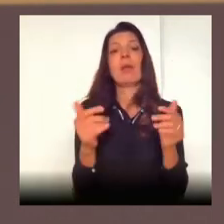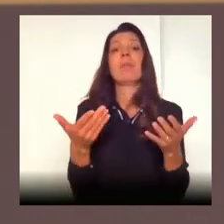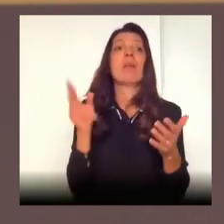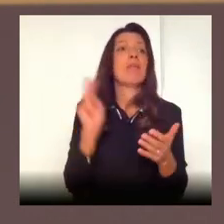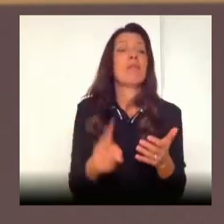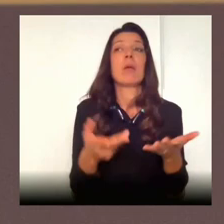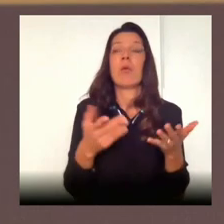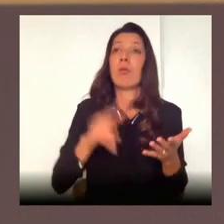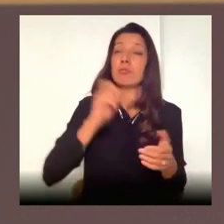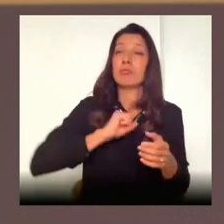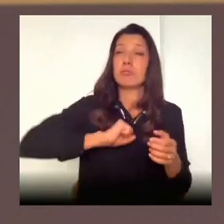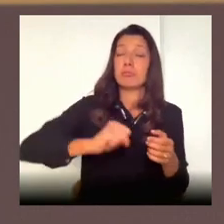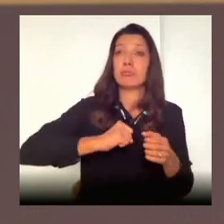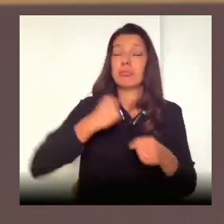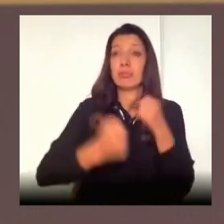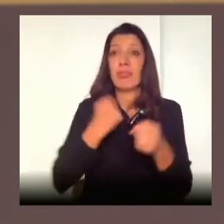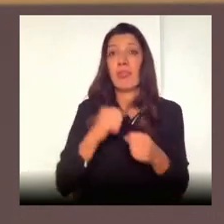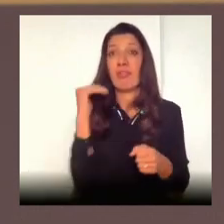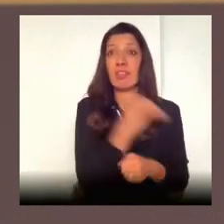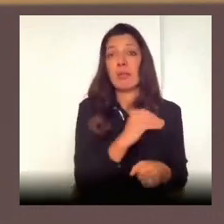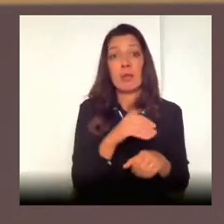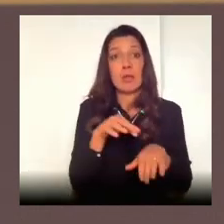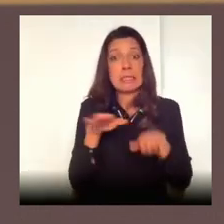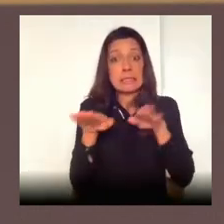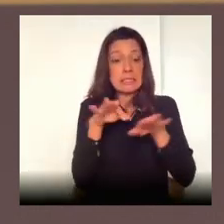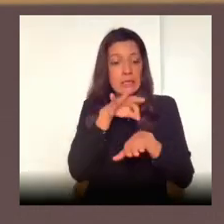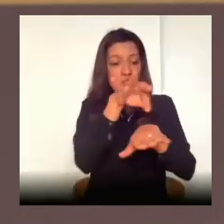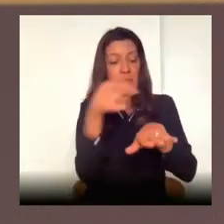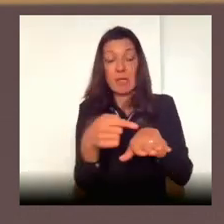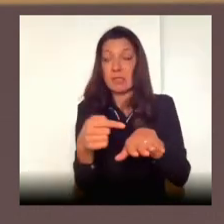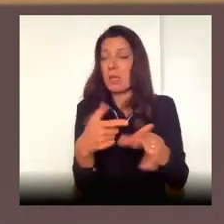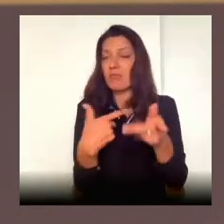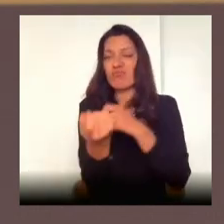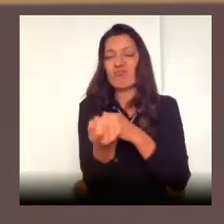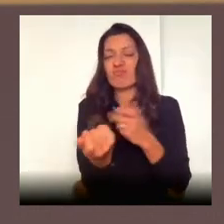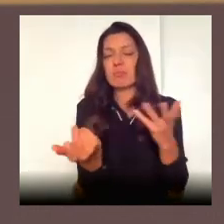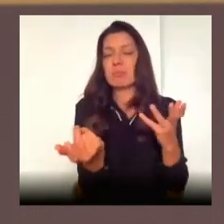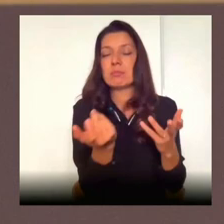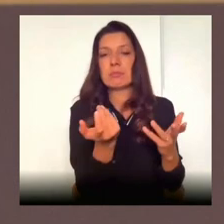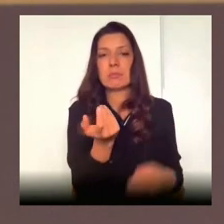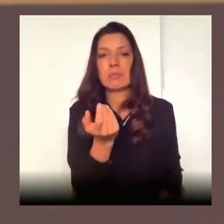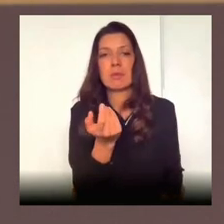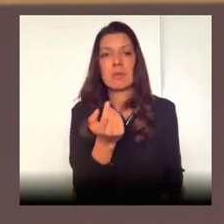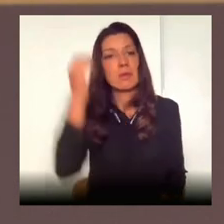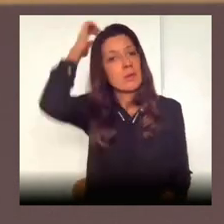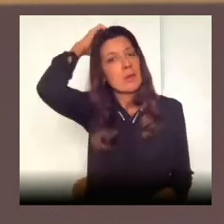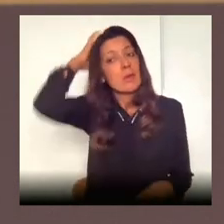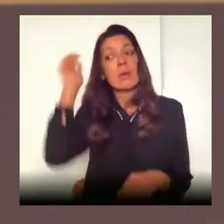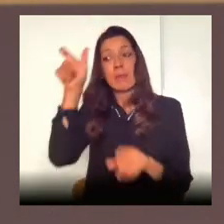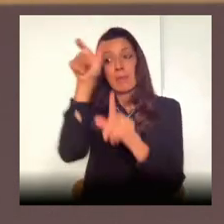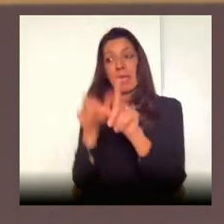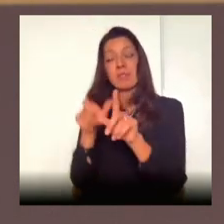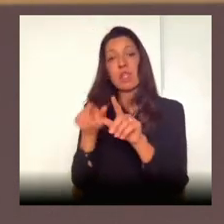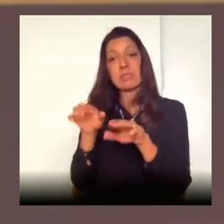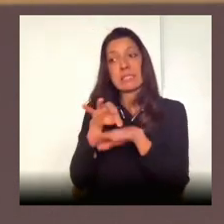que le système de GPS, pour l'instant, n'a pas encore la possibilité de pouvoir anticiper. Vous savez qu'un guide, il court. Mon